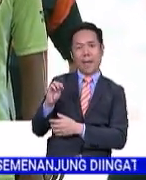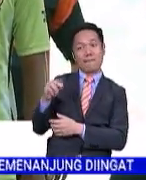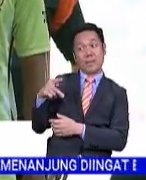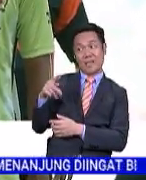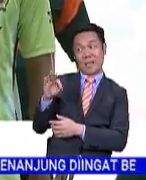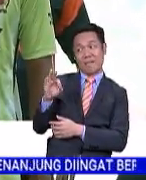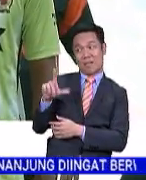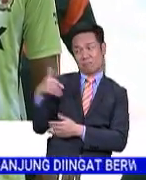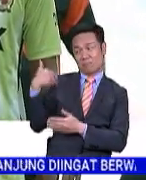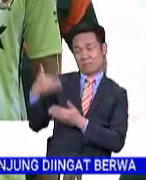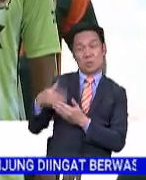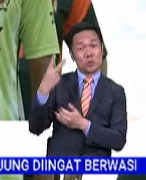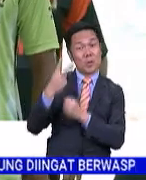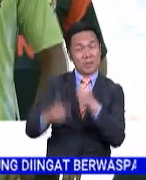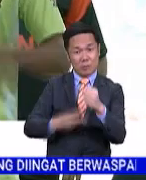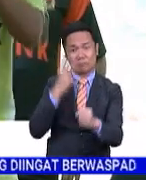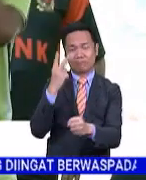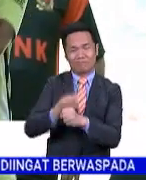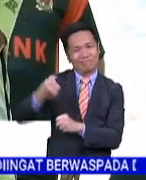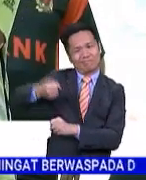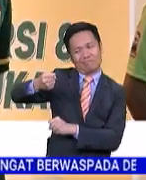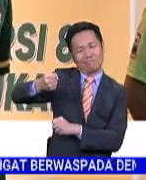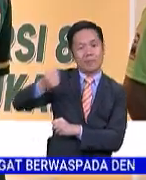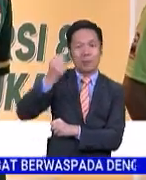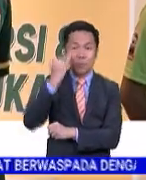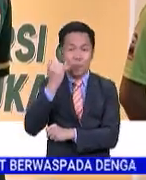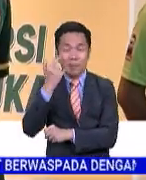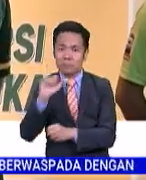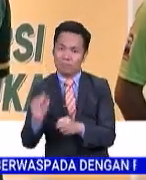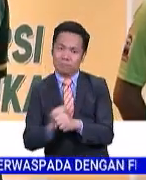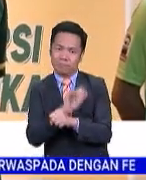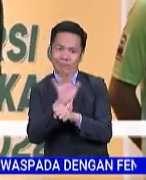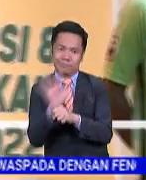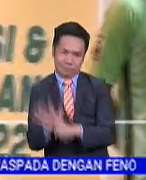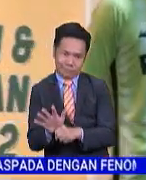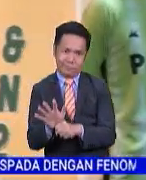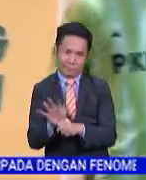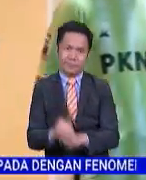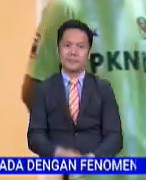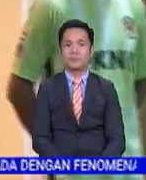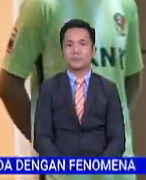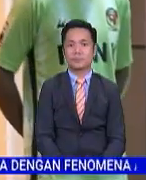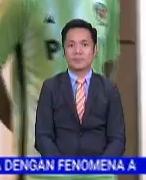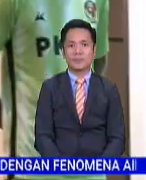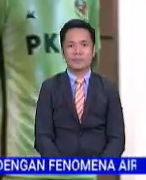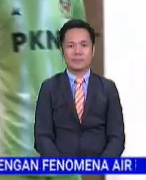ditangguhkan selama 2 tahun sebelum ini akibat penularan wabak COVID-19.